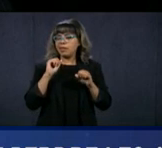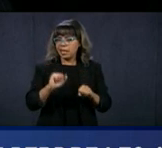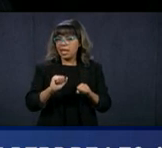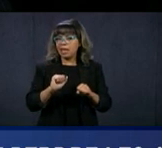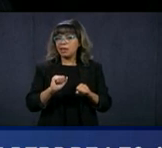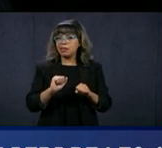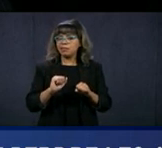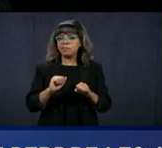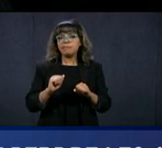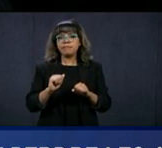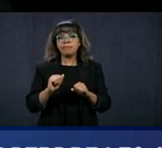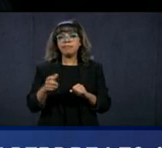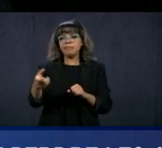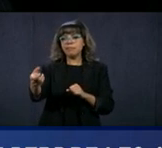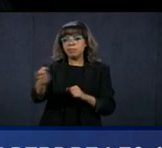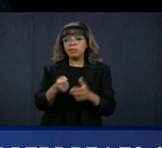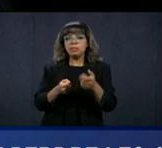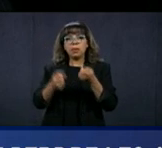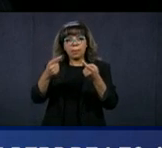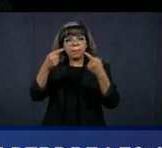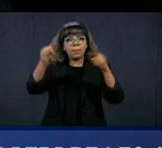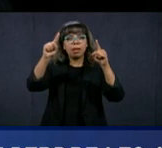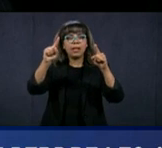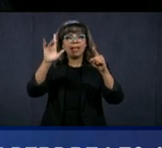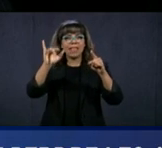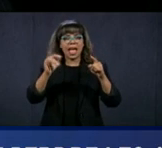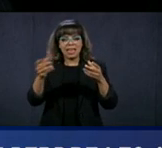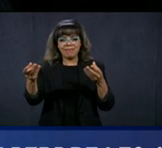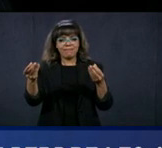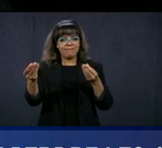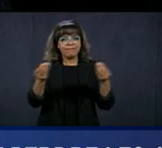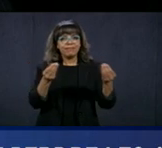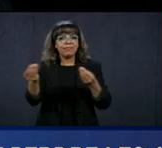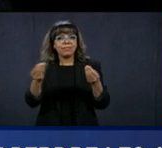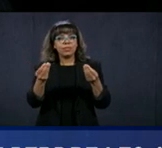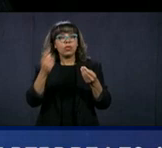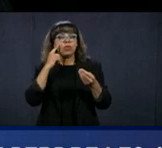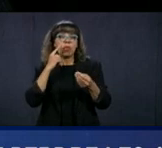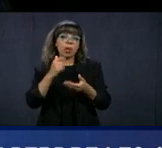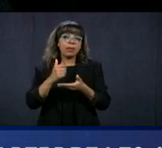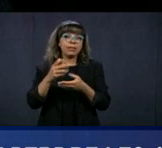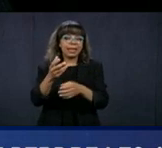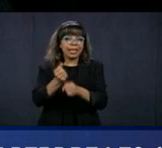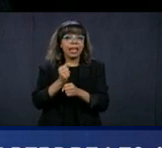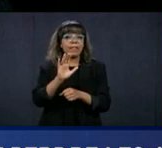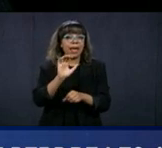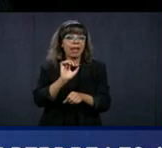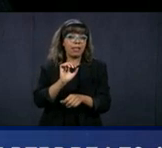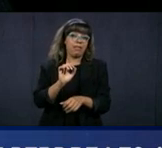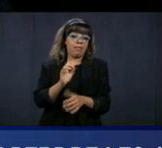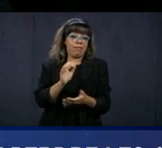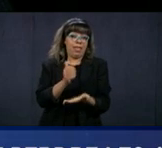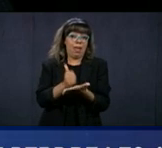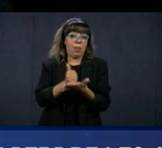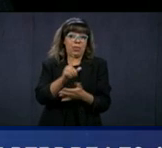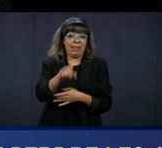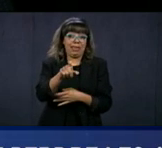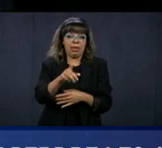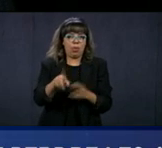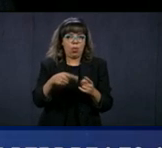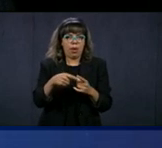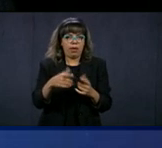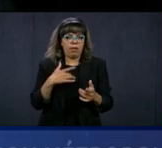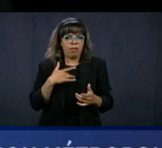comblés rapidement? Et combien devriez-vous payer les gens, selon vous, afin de combler les besoins dans le réseau? Réponse,